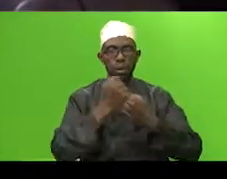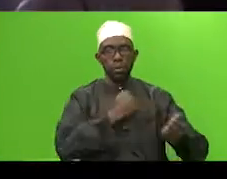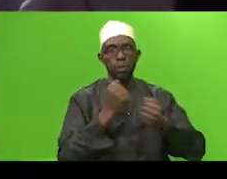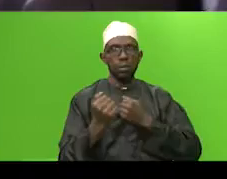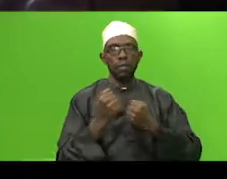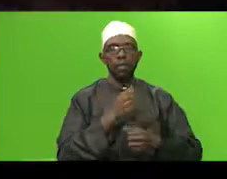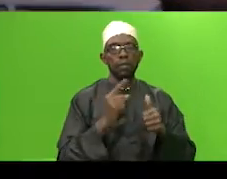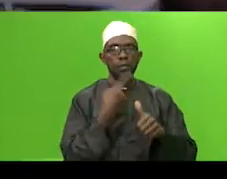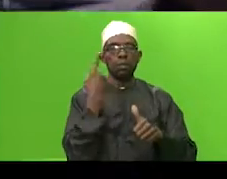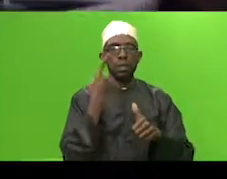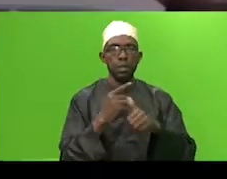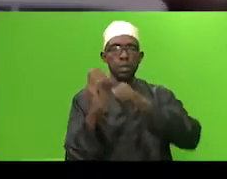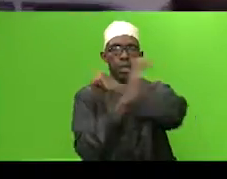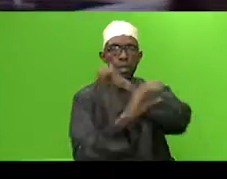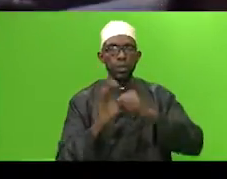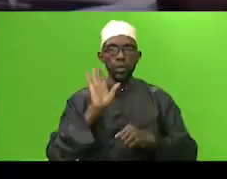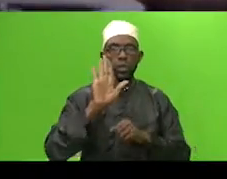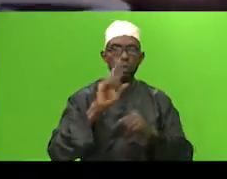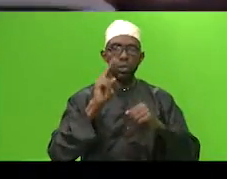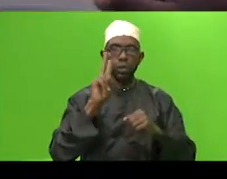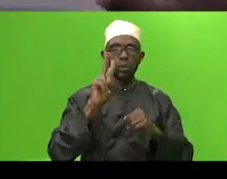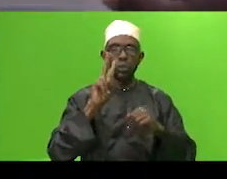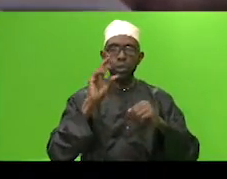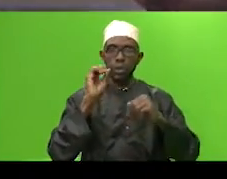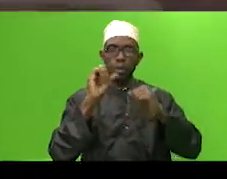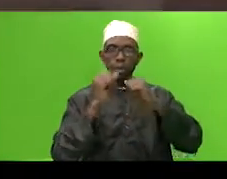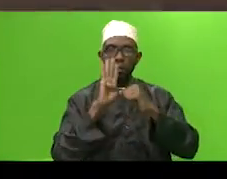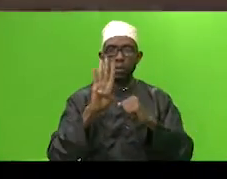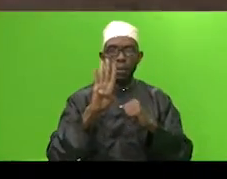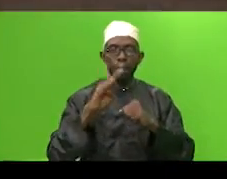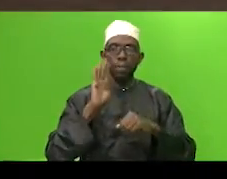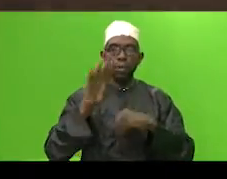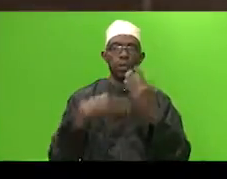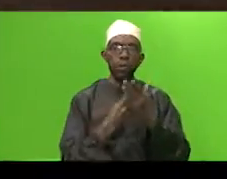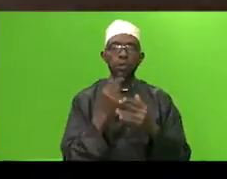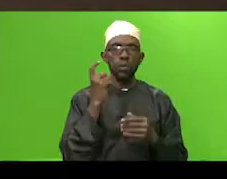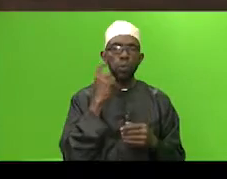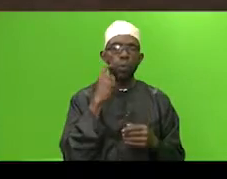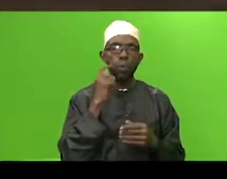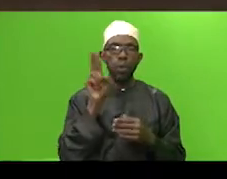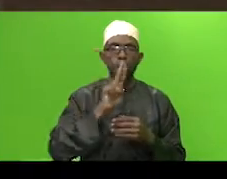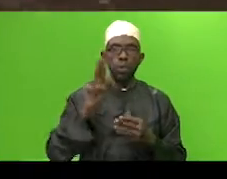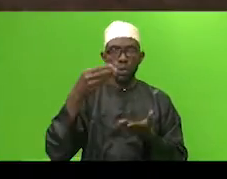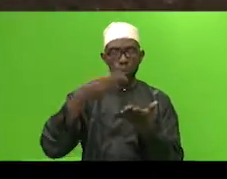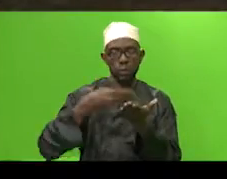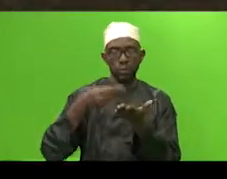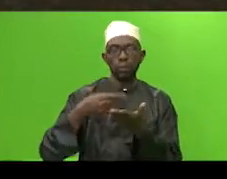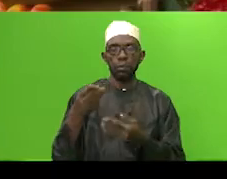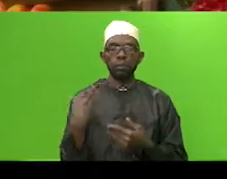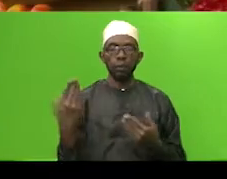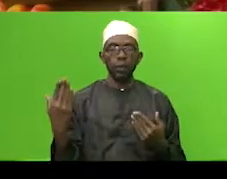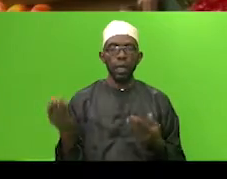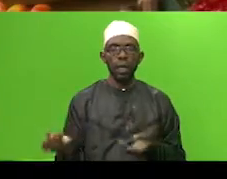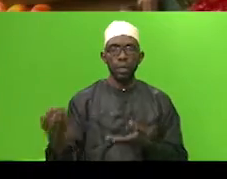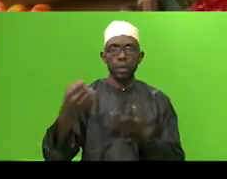first countries to ban plastic bags in 2004, when it prohibited shops from using them as packaging material and